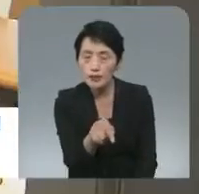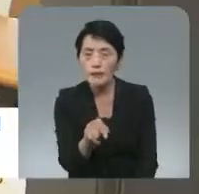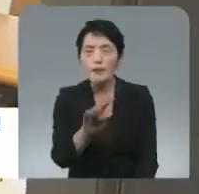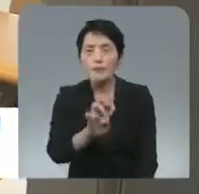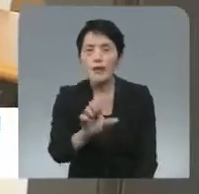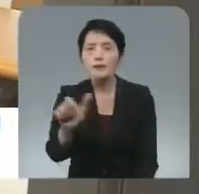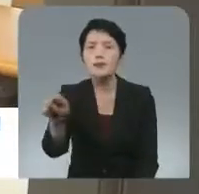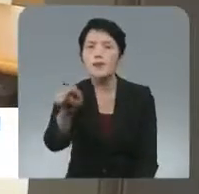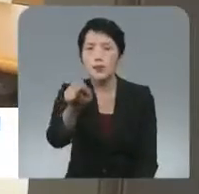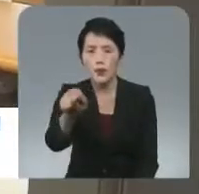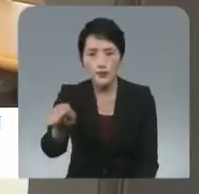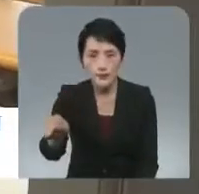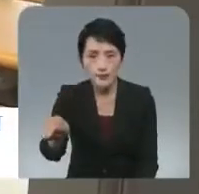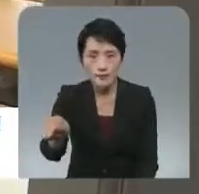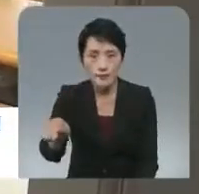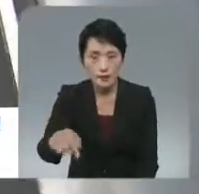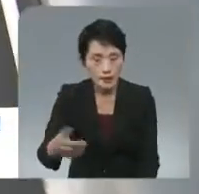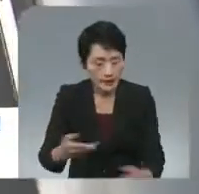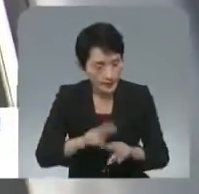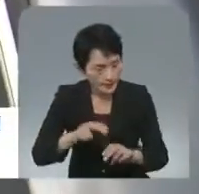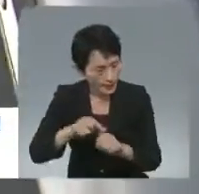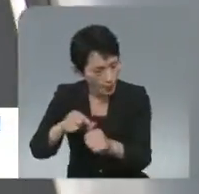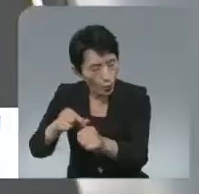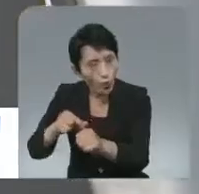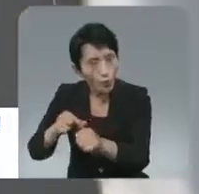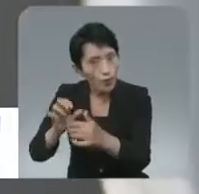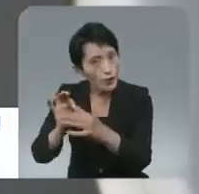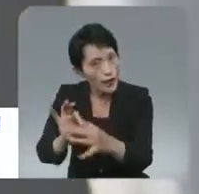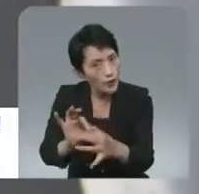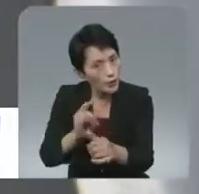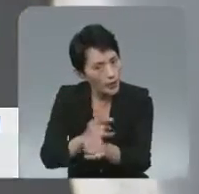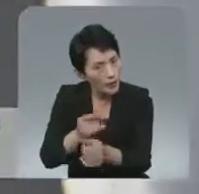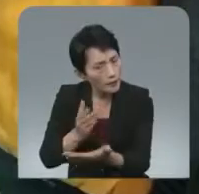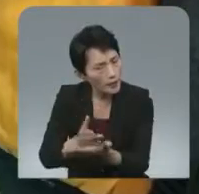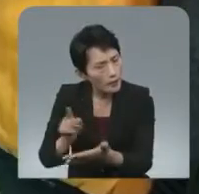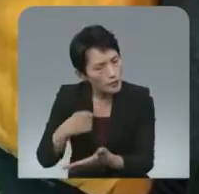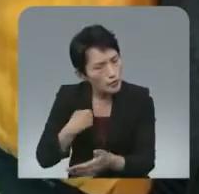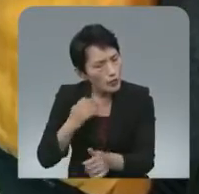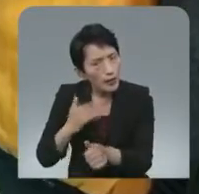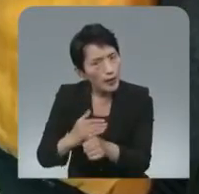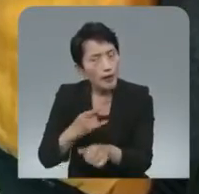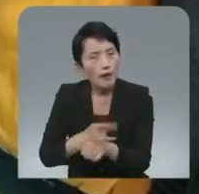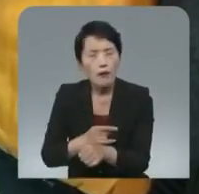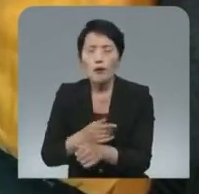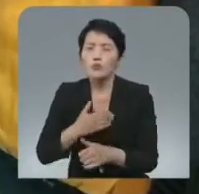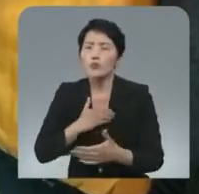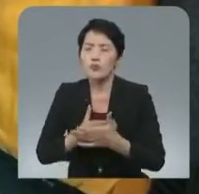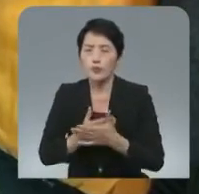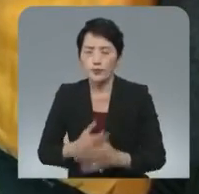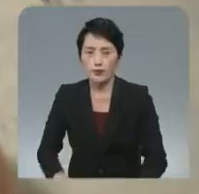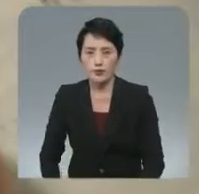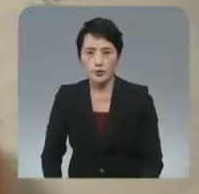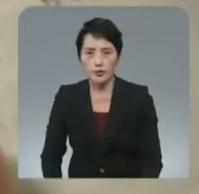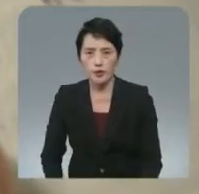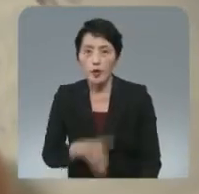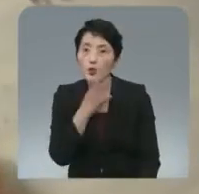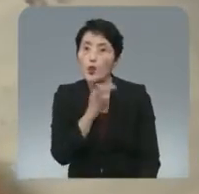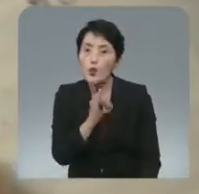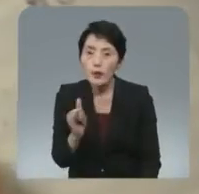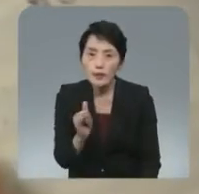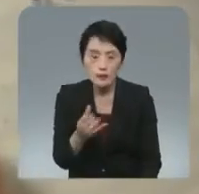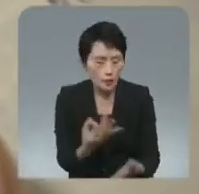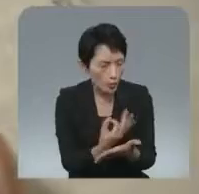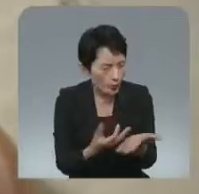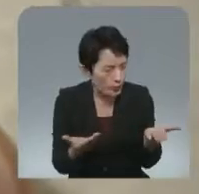pauvreté pour cette catégorie d'individus reste toujours élevée certes depuis 2016 des progrès ont été observés dans les indicateurs liés à la